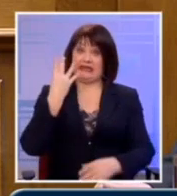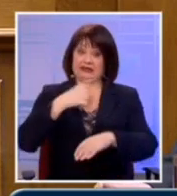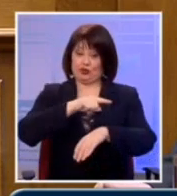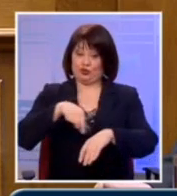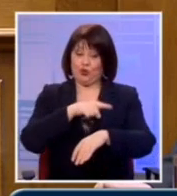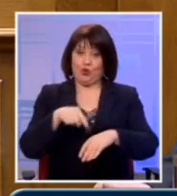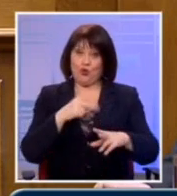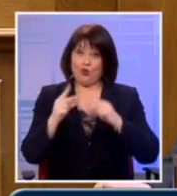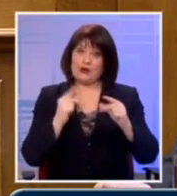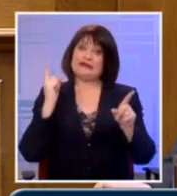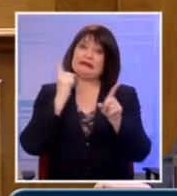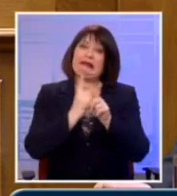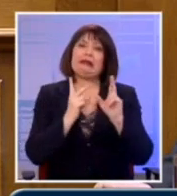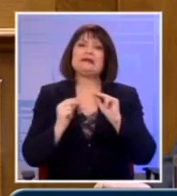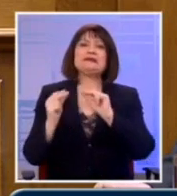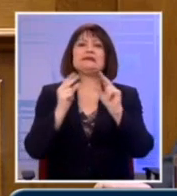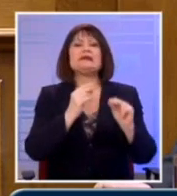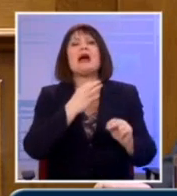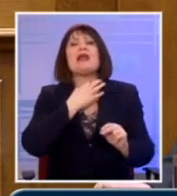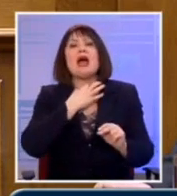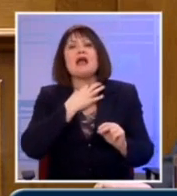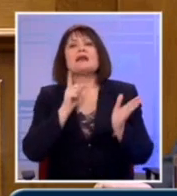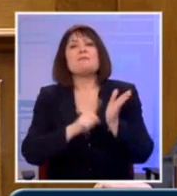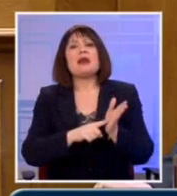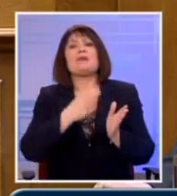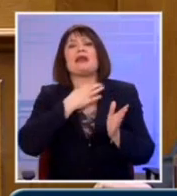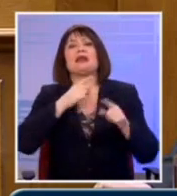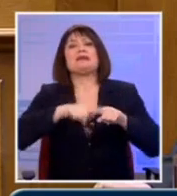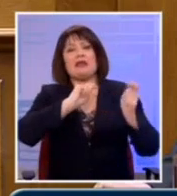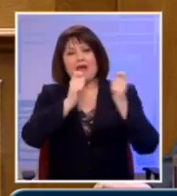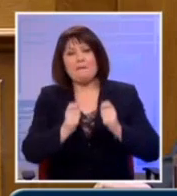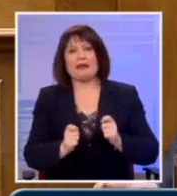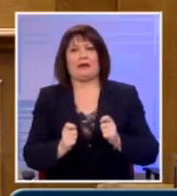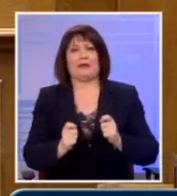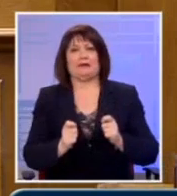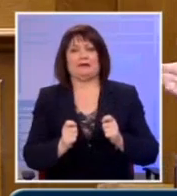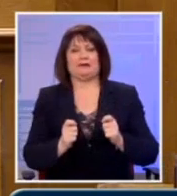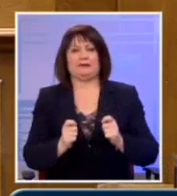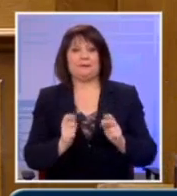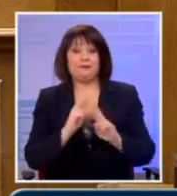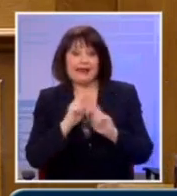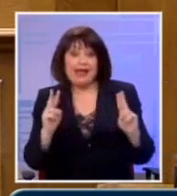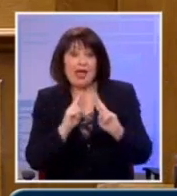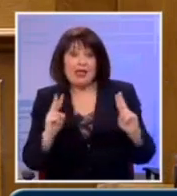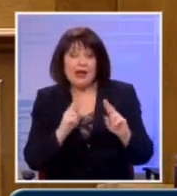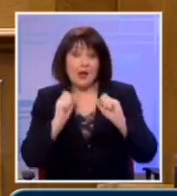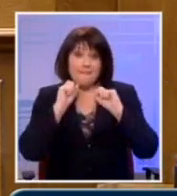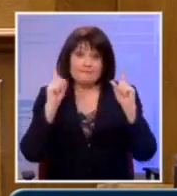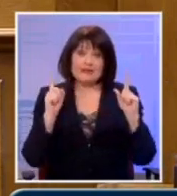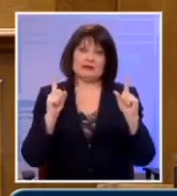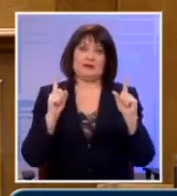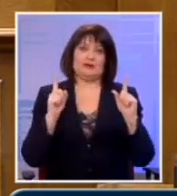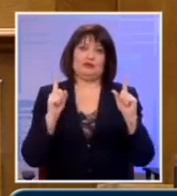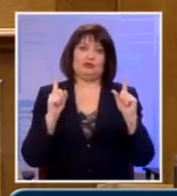μια ειδική συζήτηση για τις αναγκαίες μεταρρυθμίσεις που χρειάζεται η χώρα. και να ξεδιαλύνουμε επιτέλους